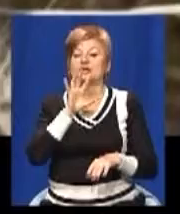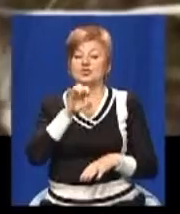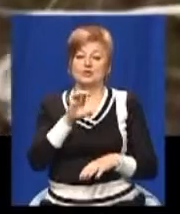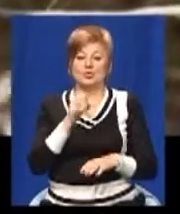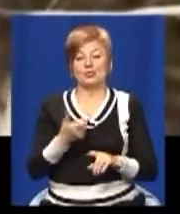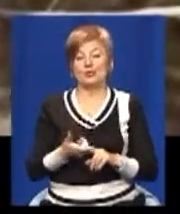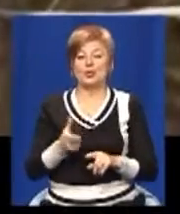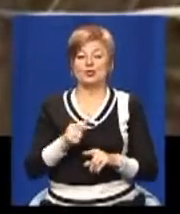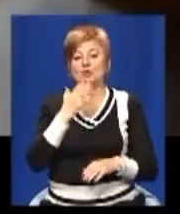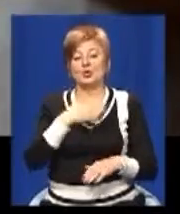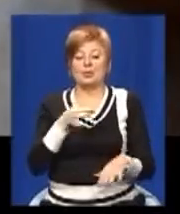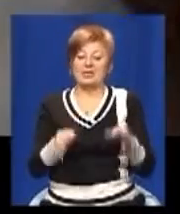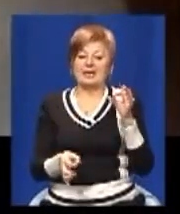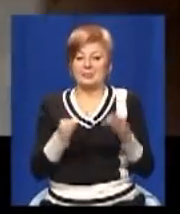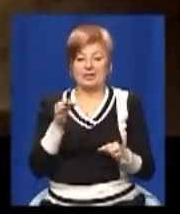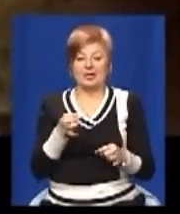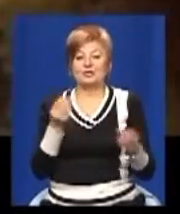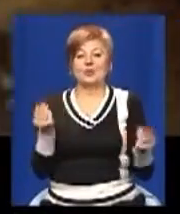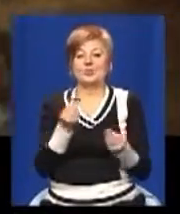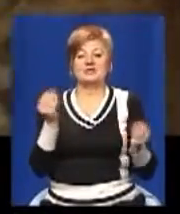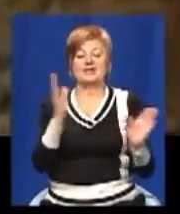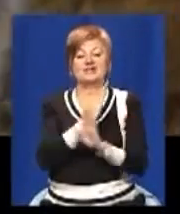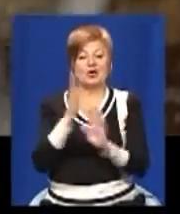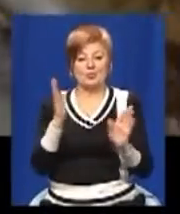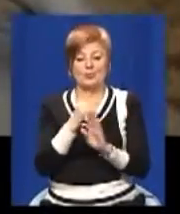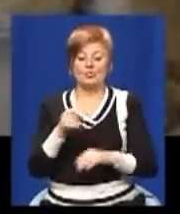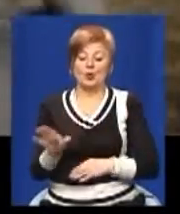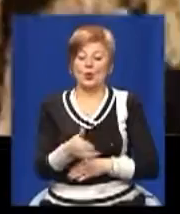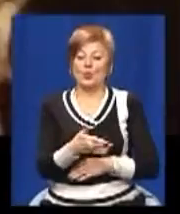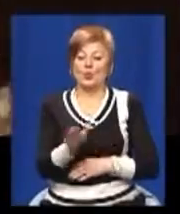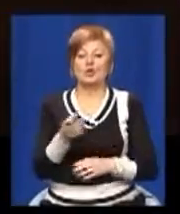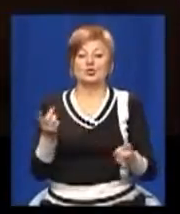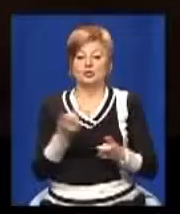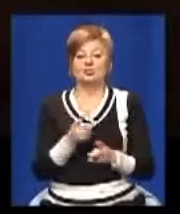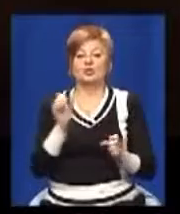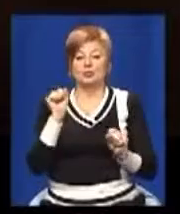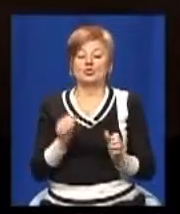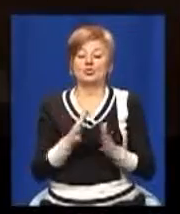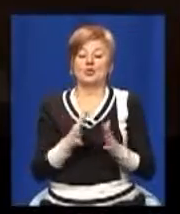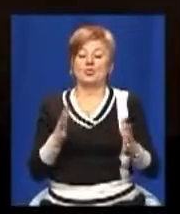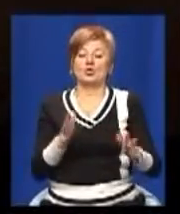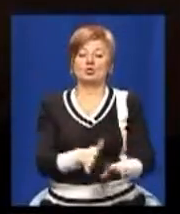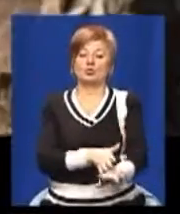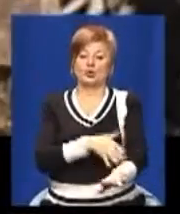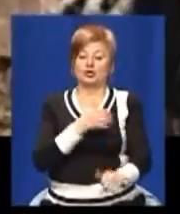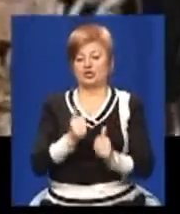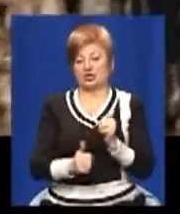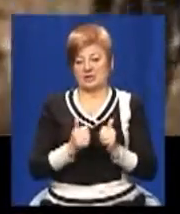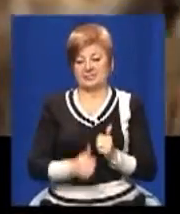все люблять природу та свіже повітря. Тому гуляти з ними потрібно якомога довше та